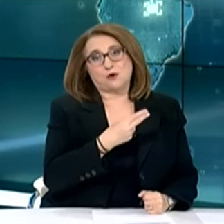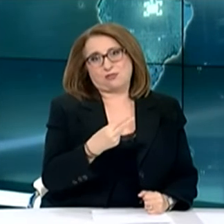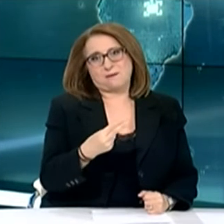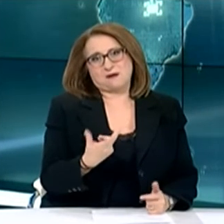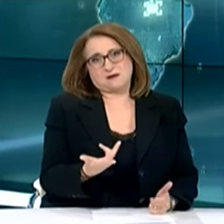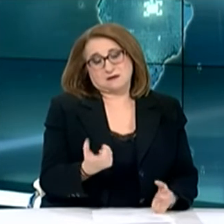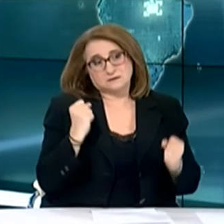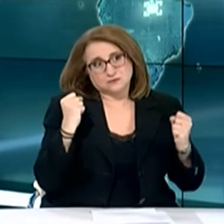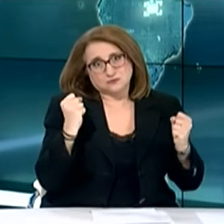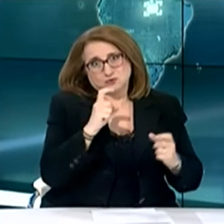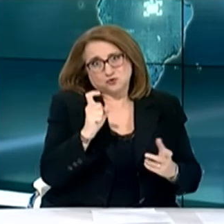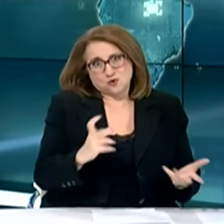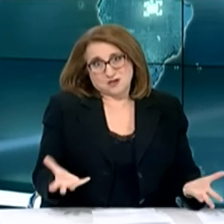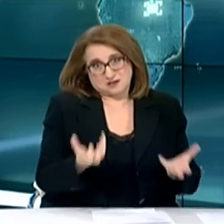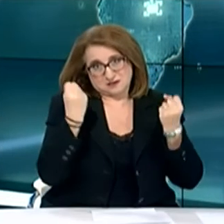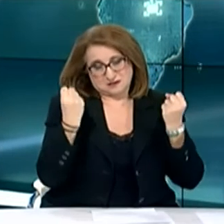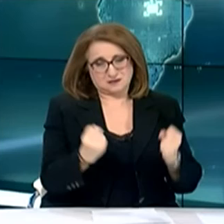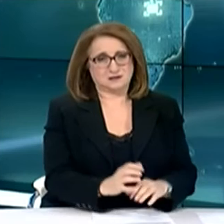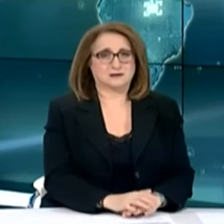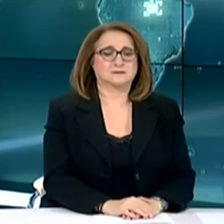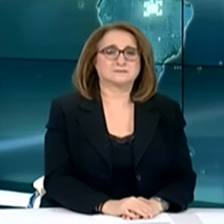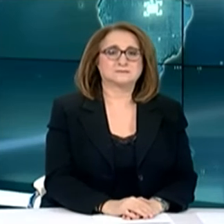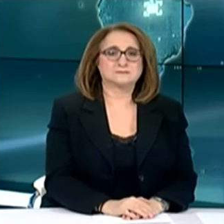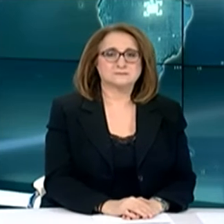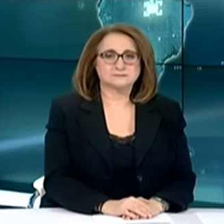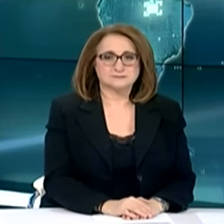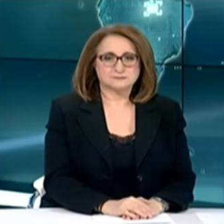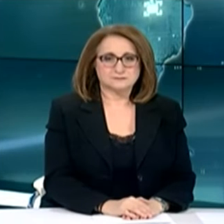προϊόν το οποίο σώζει ζωές. Κυρία Βλεμάκη.